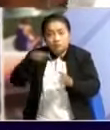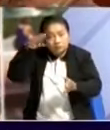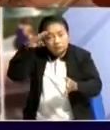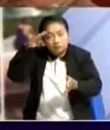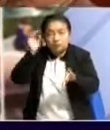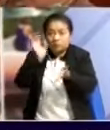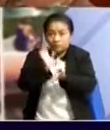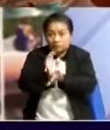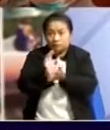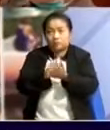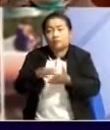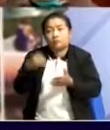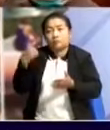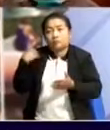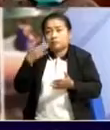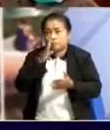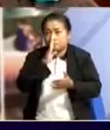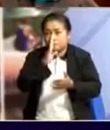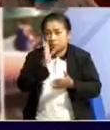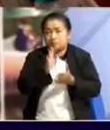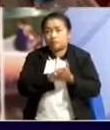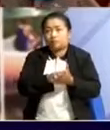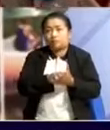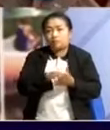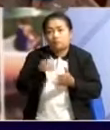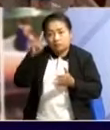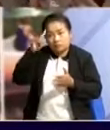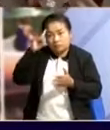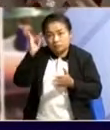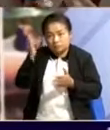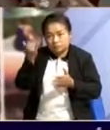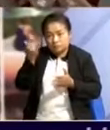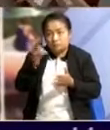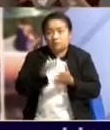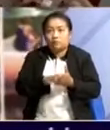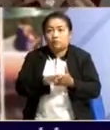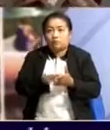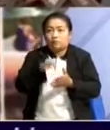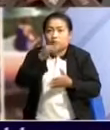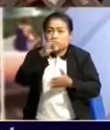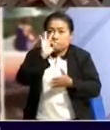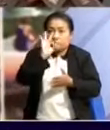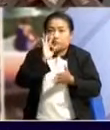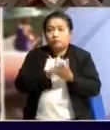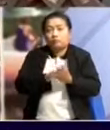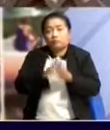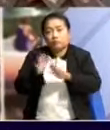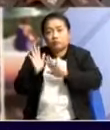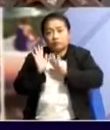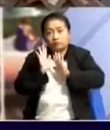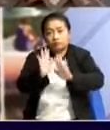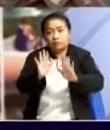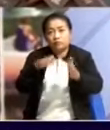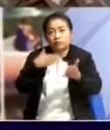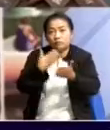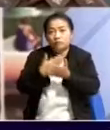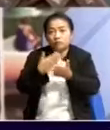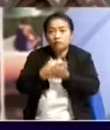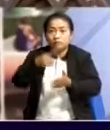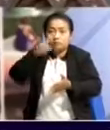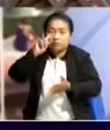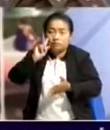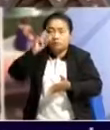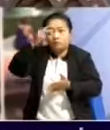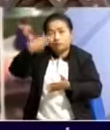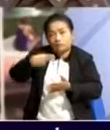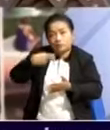ายนะคะบอกว่ารู้จักวงแชร์นี้จากสื่อโซเชียลค่ะเริ่มลงทุนจาก 10,000 บาทได้กำไรขึ้นมา 3,000 บาทจากนั้นก็ลงทุน